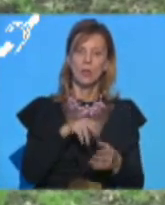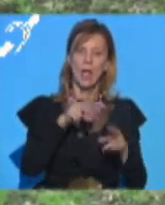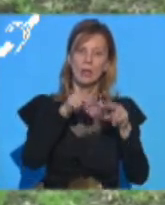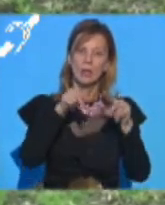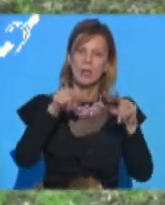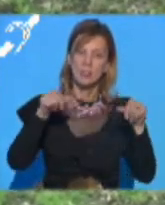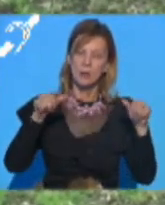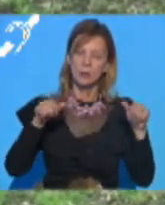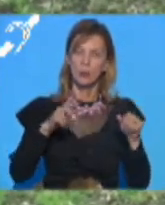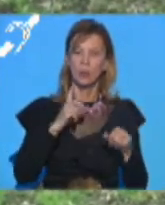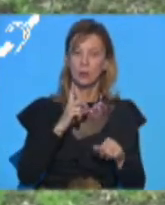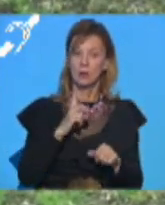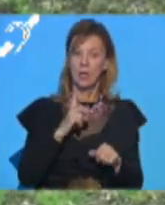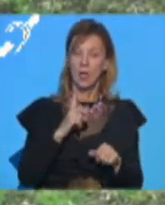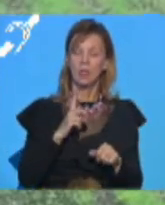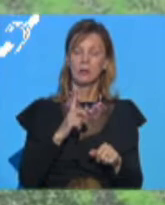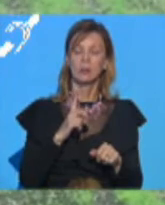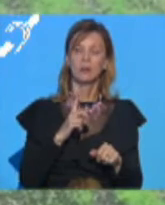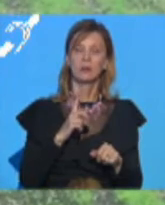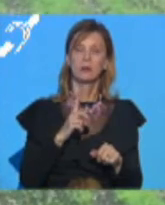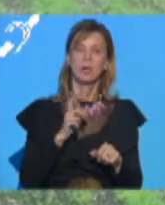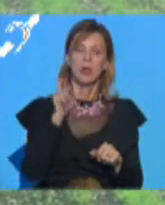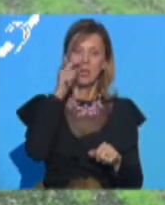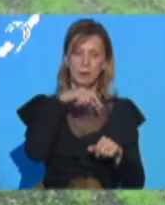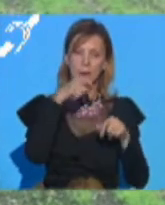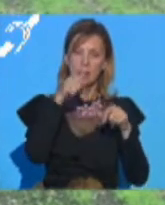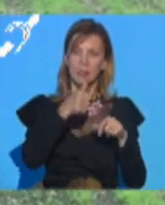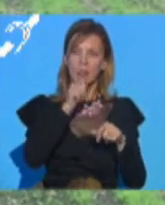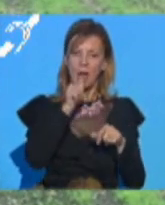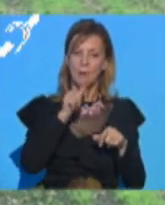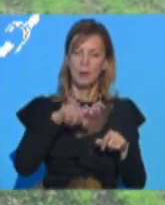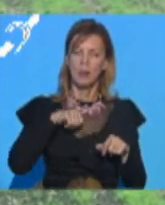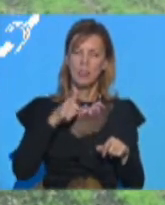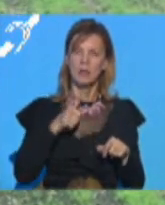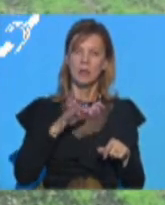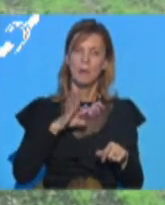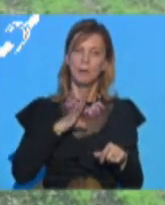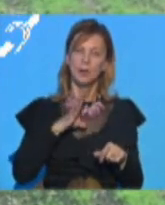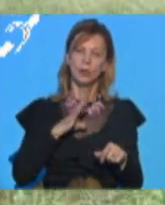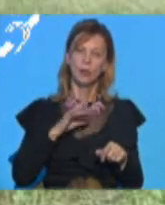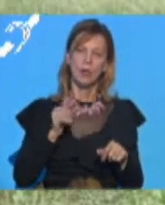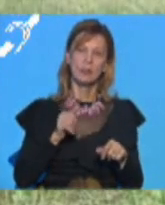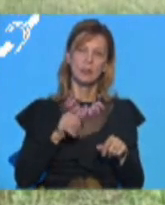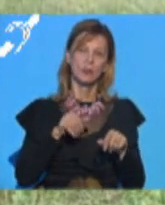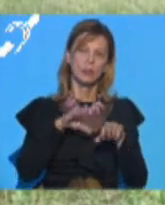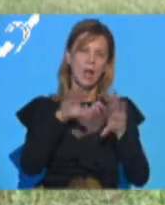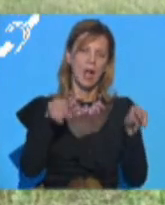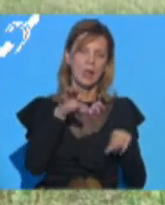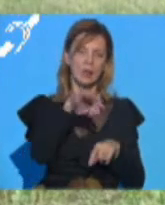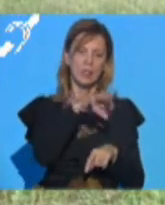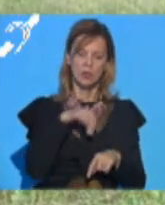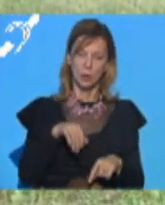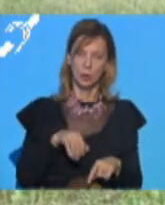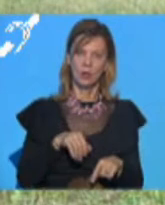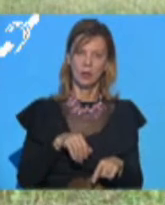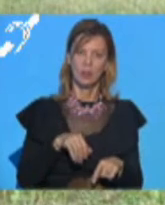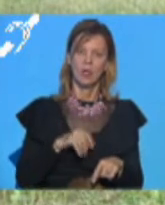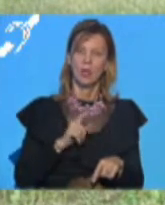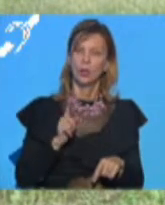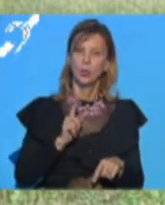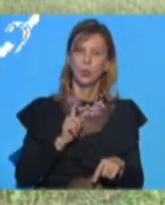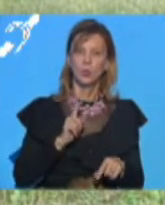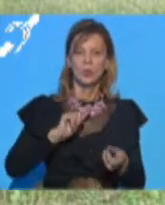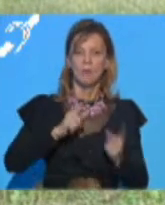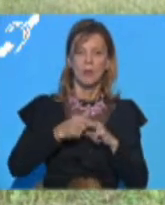nisipurilor, dar deficitul de apă se manifestă și în celelalte zone. Situația nu pare să se schimbe nici în